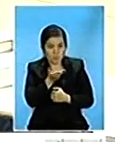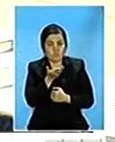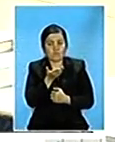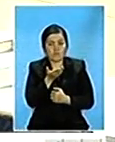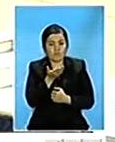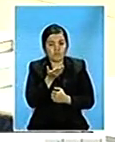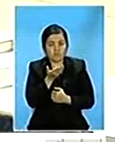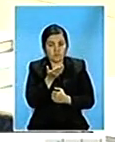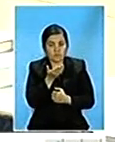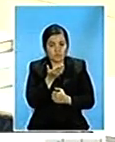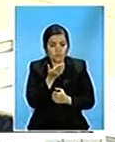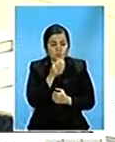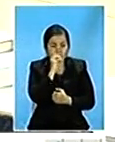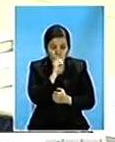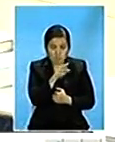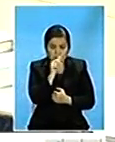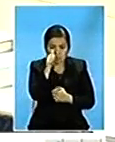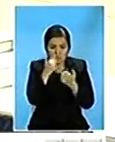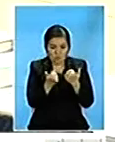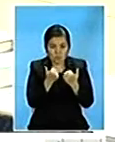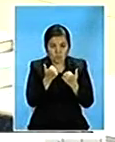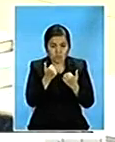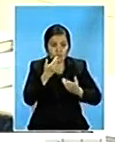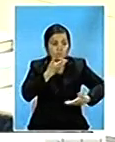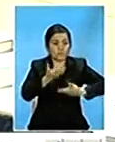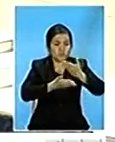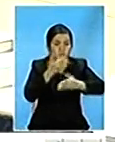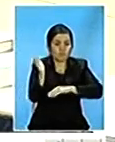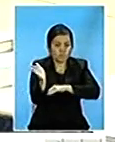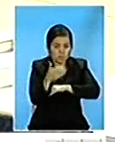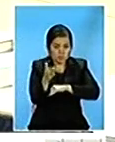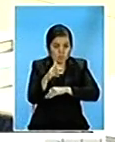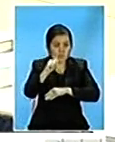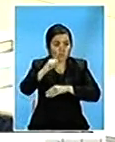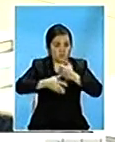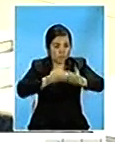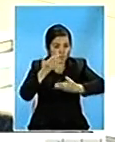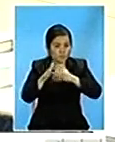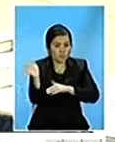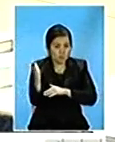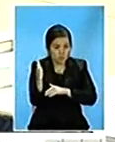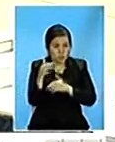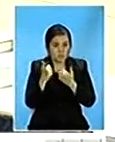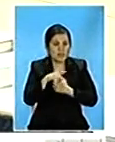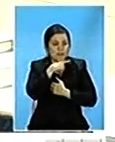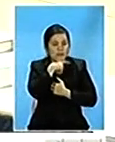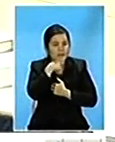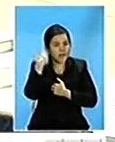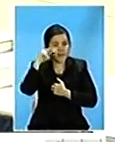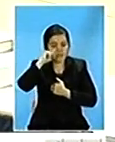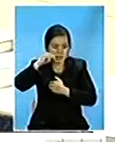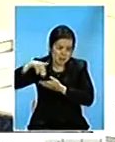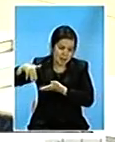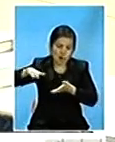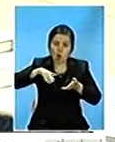าให้ยืนยันเรื่องนี้หน่อยครับว่าตลาดปลาท่าหลวงเนี่ยเดี๋ยวนี้แห้งจนเดินผ่านไป